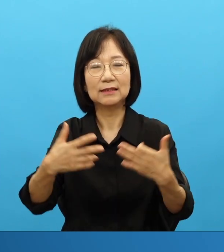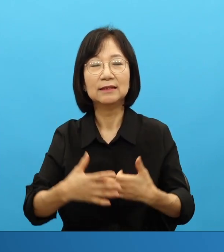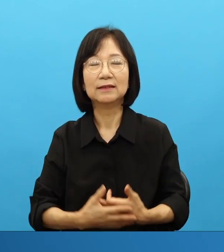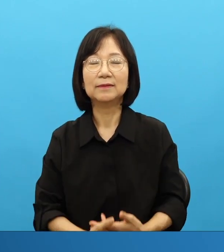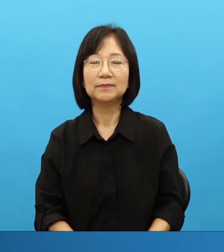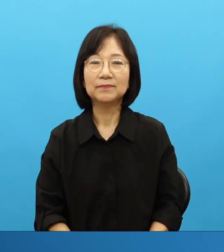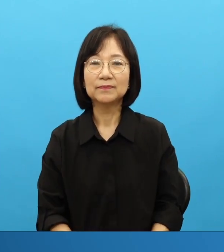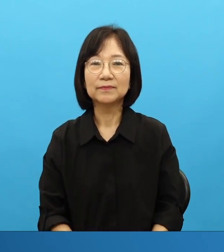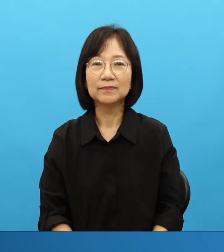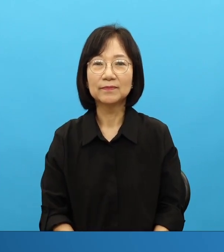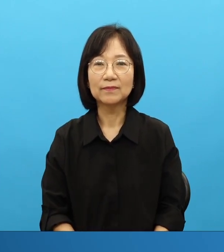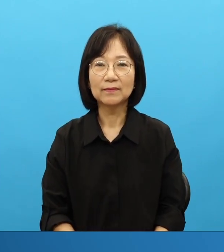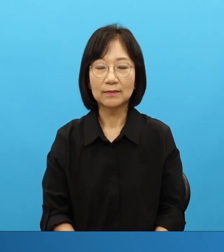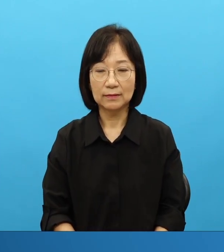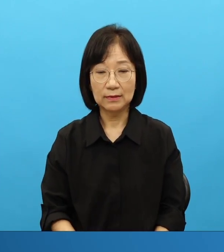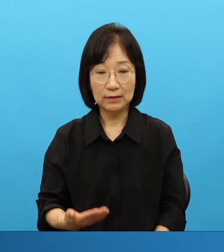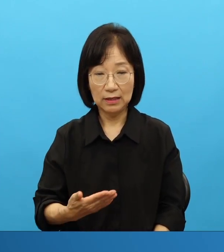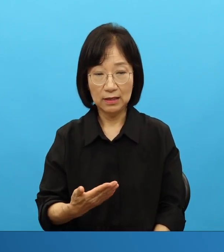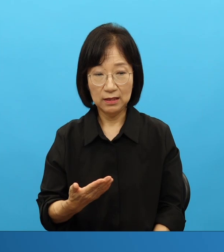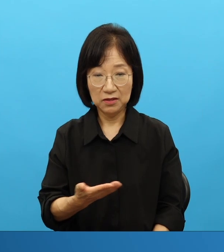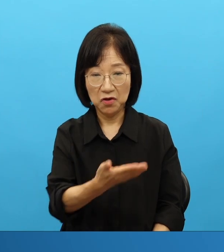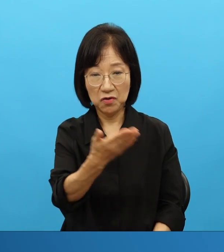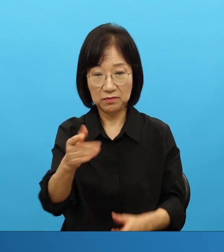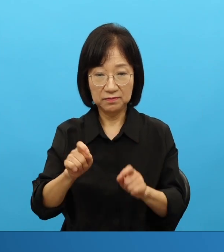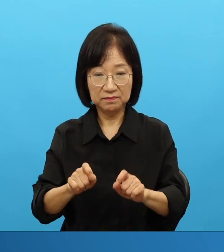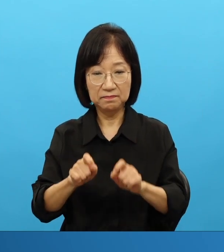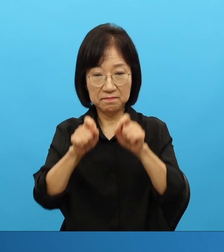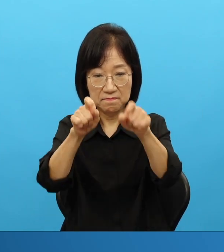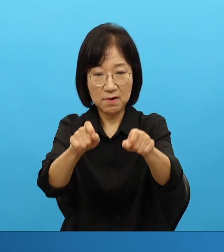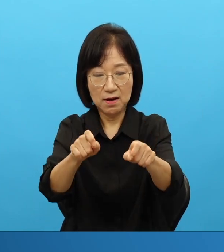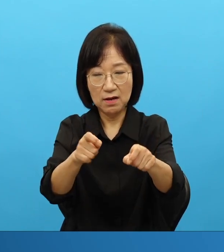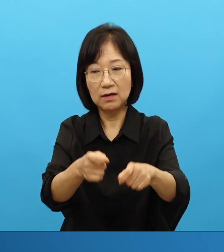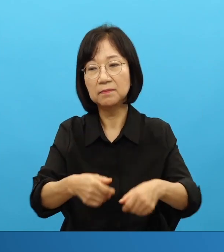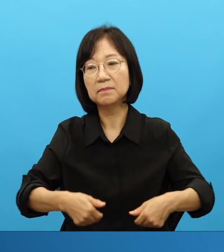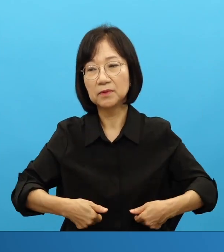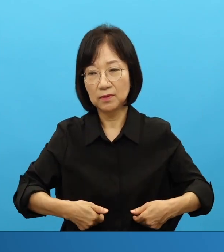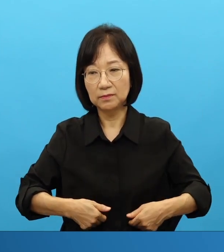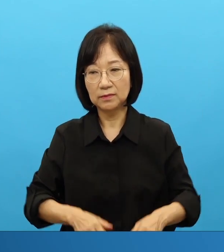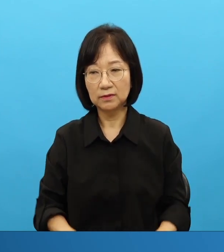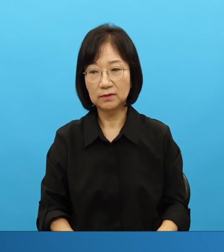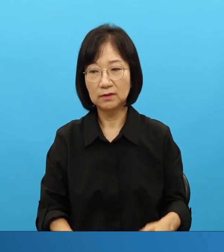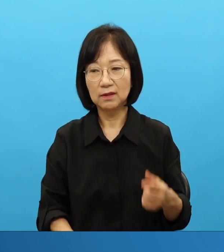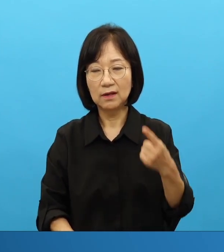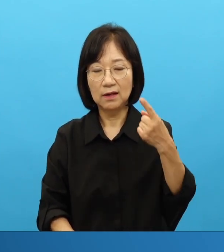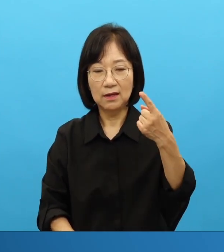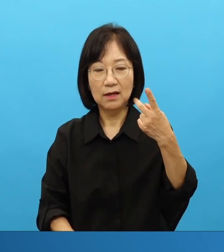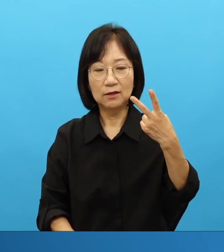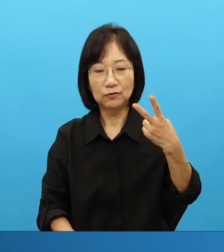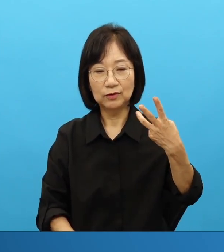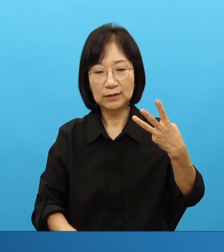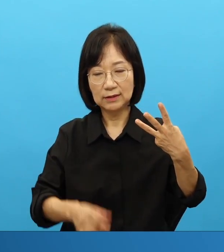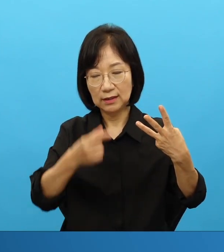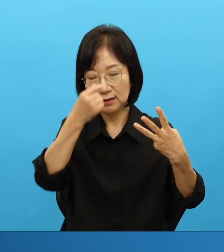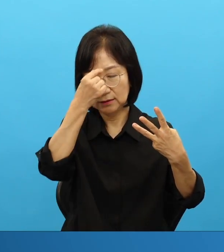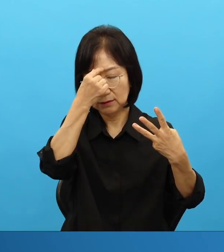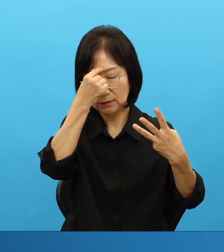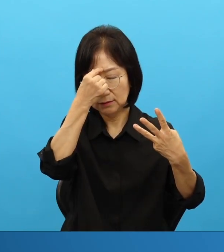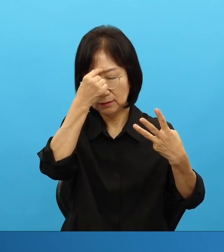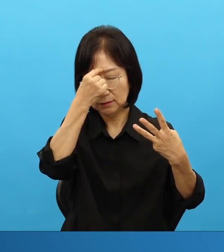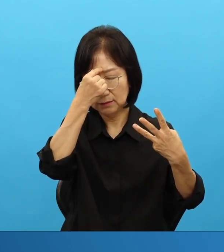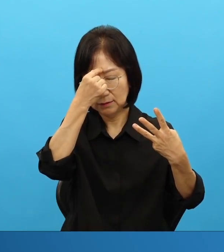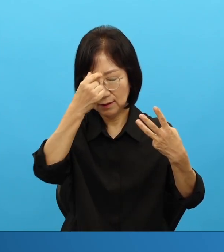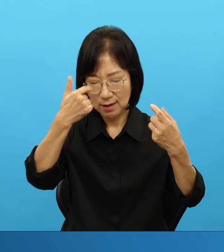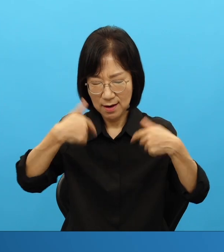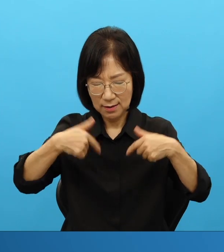이게 여러분의 힘이 되어야 되는 거예요. This needs to become the source of your strength. 이 세 가지를 가지고 가셔야 됩니다. You must take these three things with